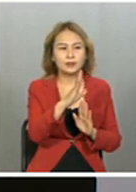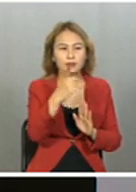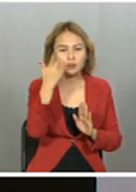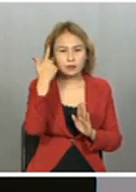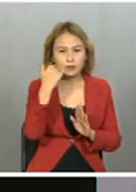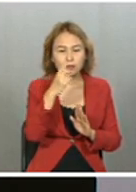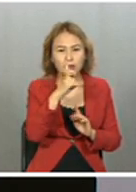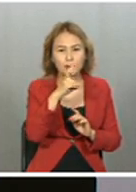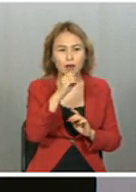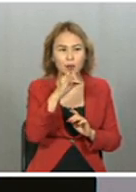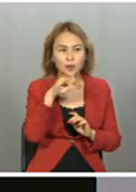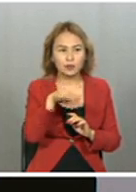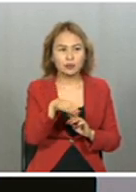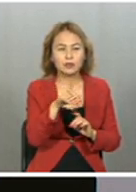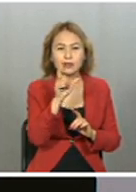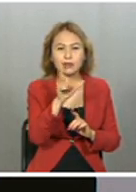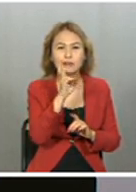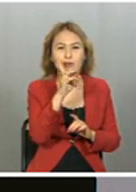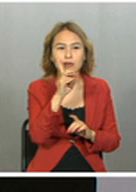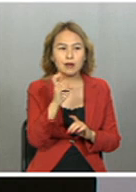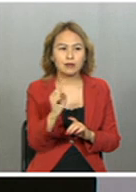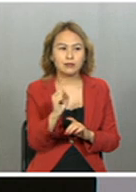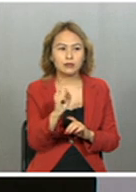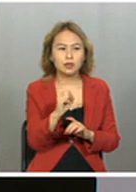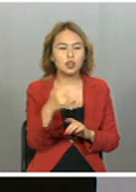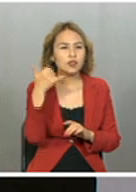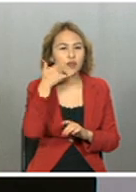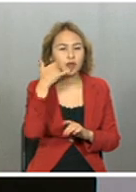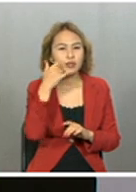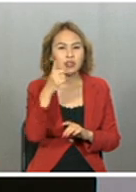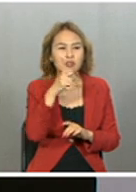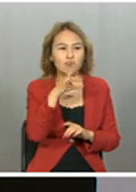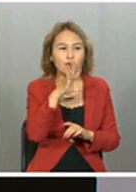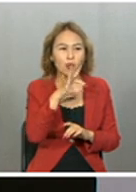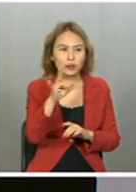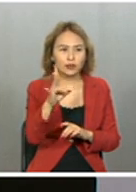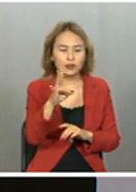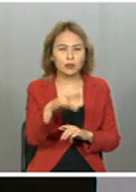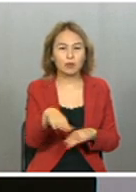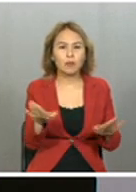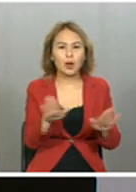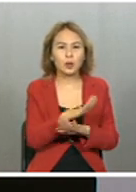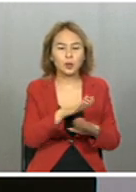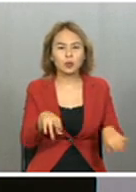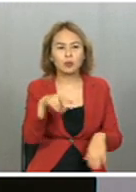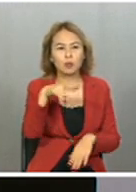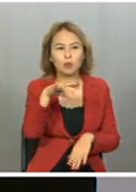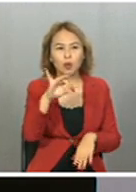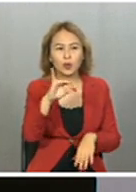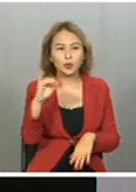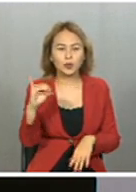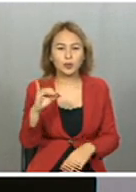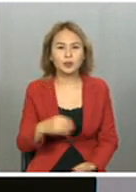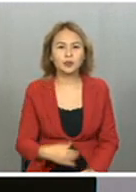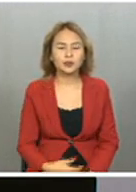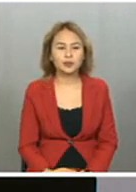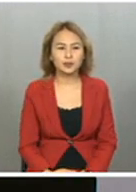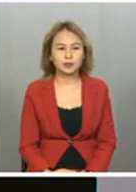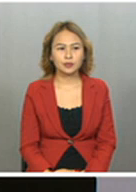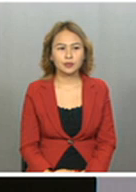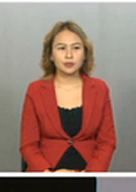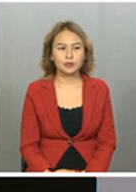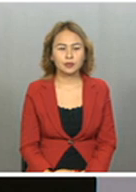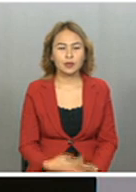«знают» – корень «зна», «звонить» – корень «звон», «поют» – корень «по». В